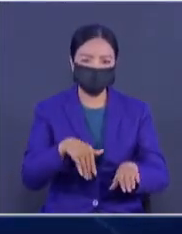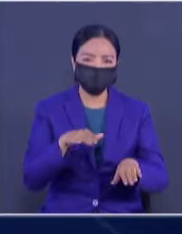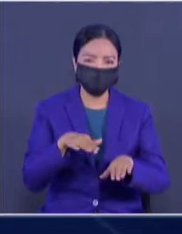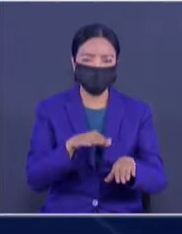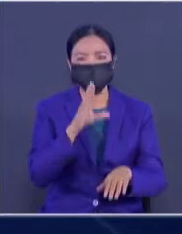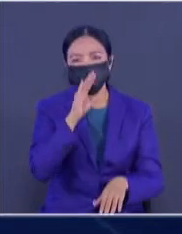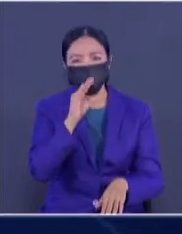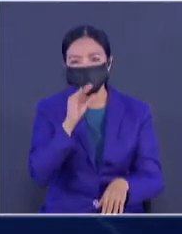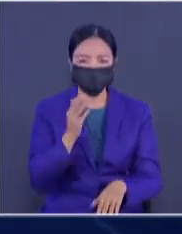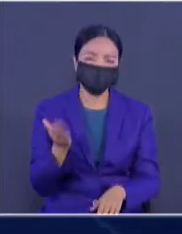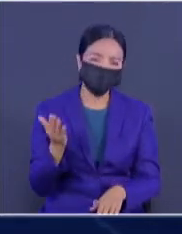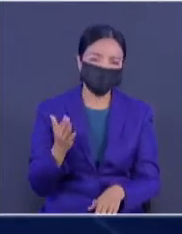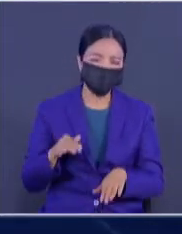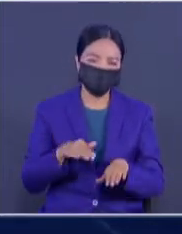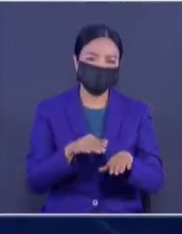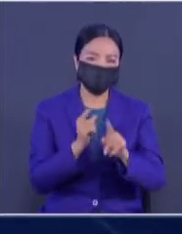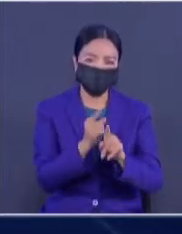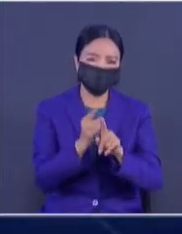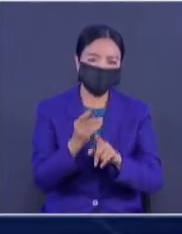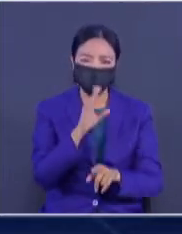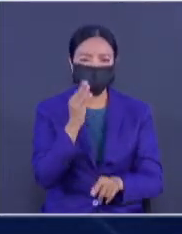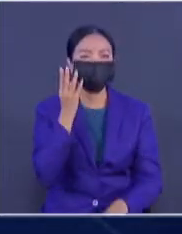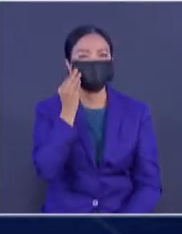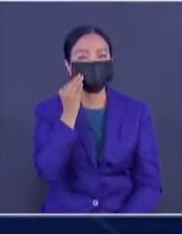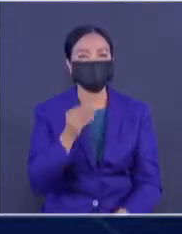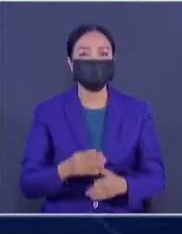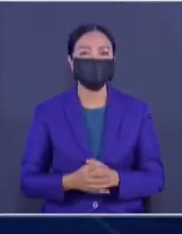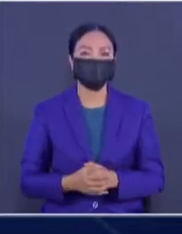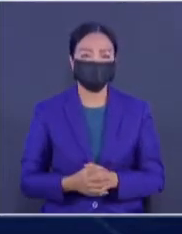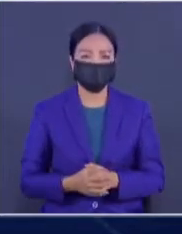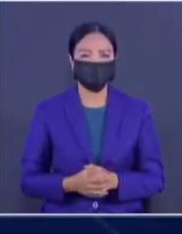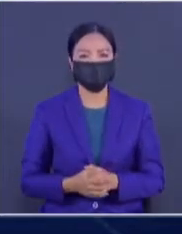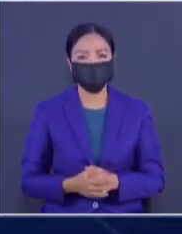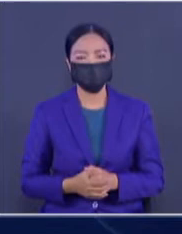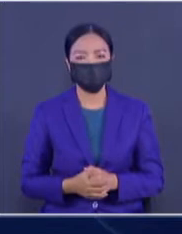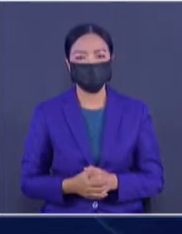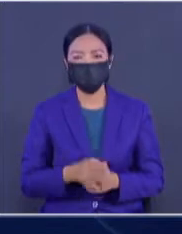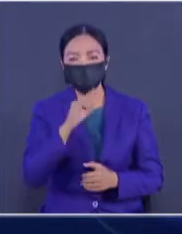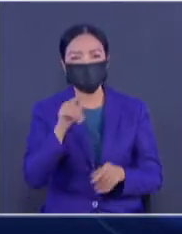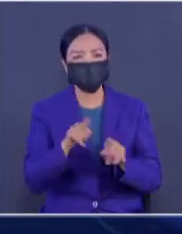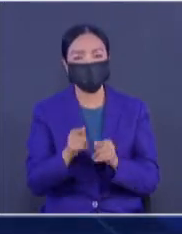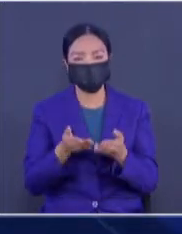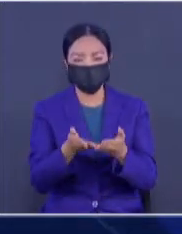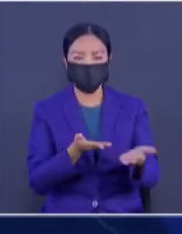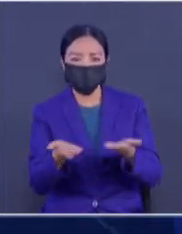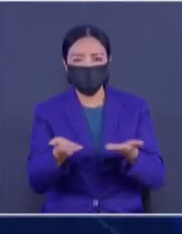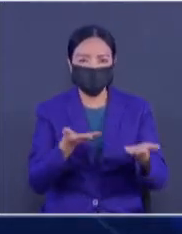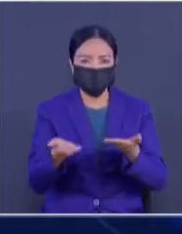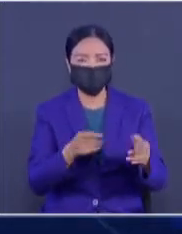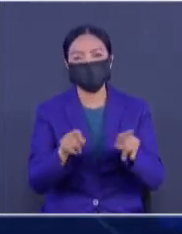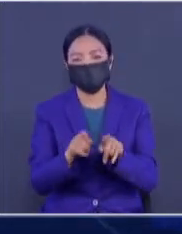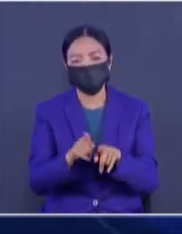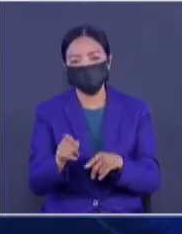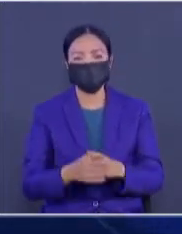คุณผู้ชมตามตามตามตามตามอย่างเงี้ย นะคะคืออ่านข่าวแบบนี้สิอ่านข่าวแบบนี้อ่ านข่าวอย่าง น ี้เลยเหรอต้องอย่างนี้เลยเหรอคะพี่เ